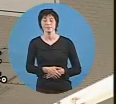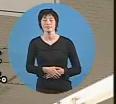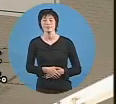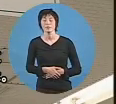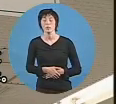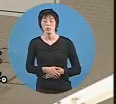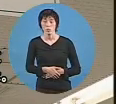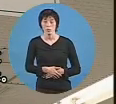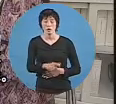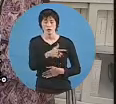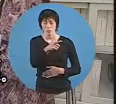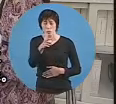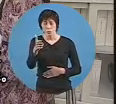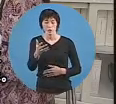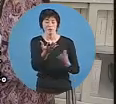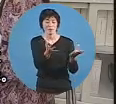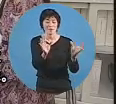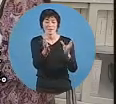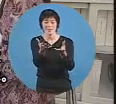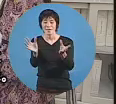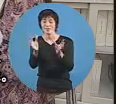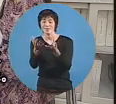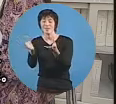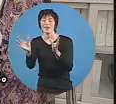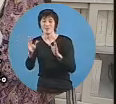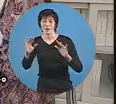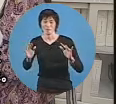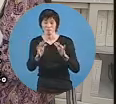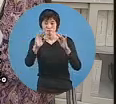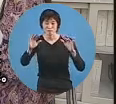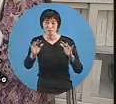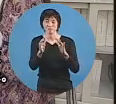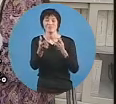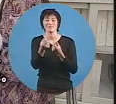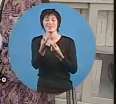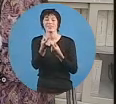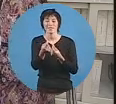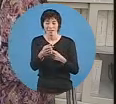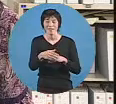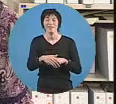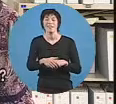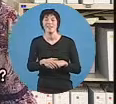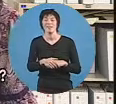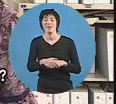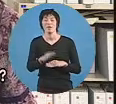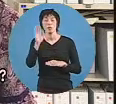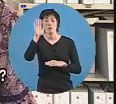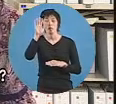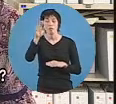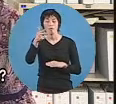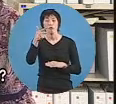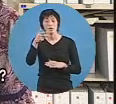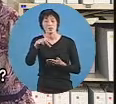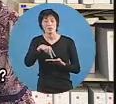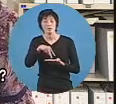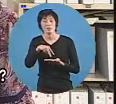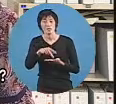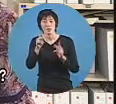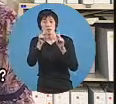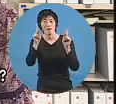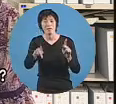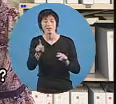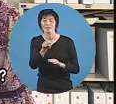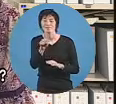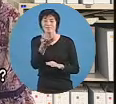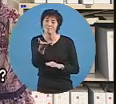本当に様々な団体がいろんな形でごみ減量の活動に取り組んでいらっしゃいました。今後市としてはどのような課題